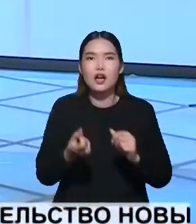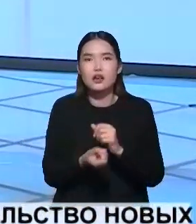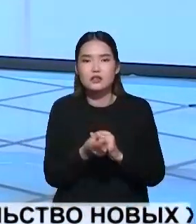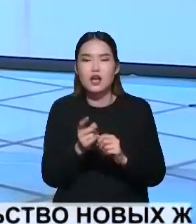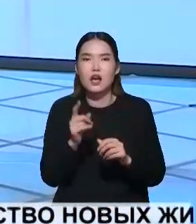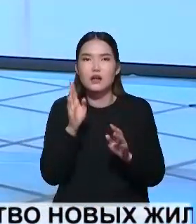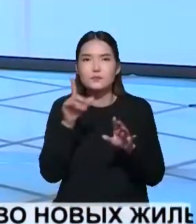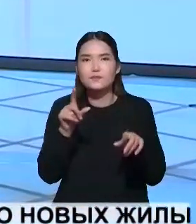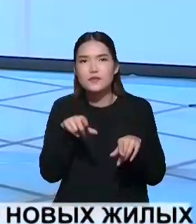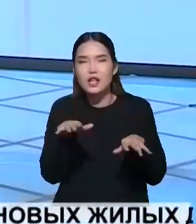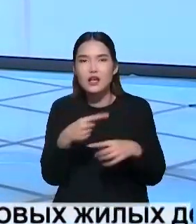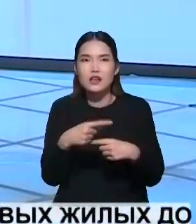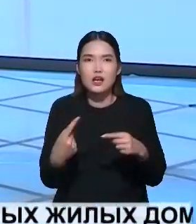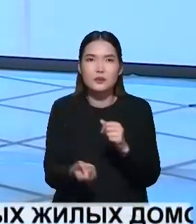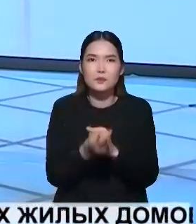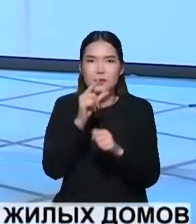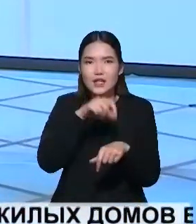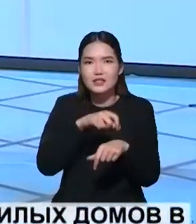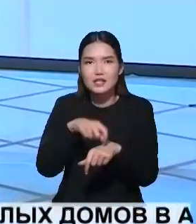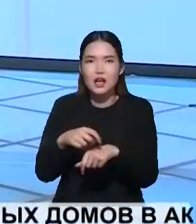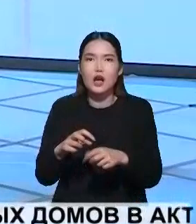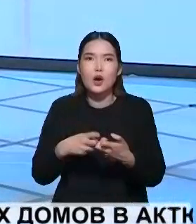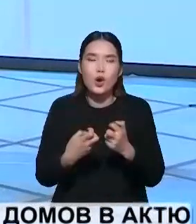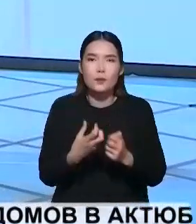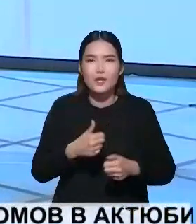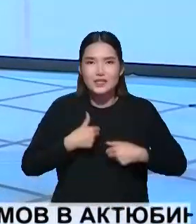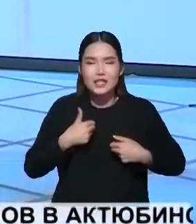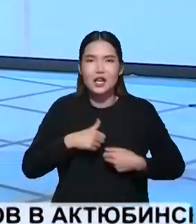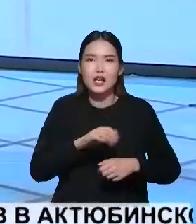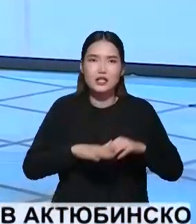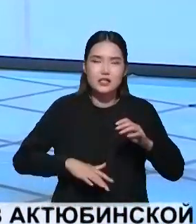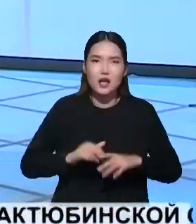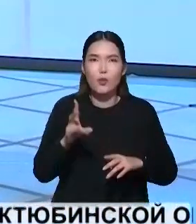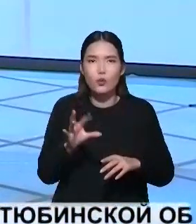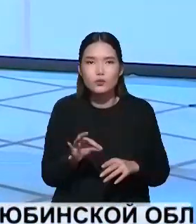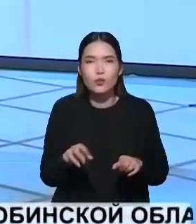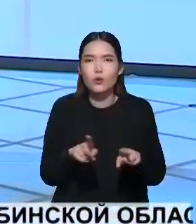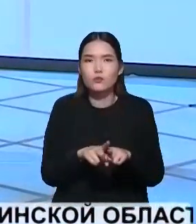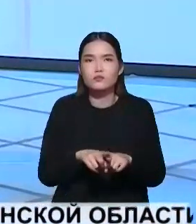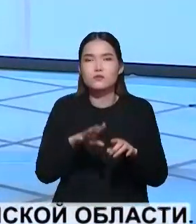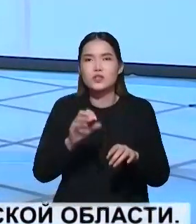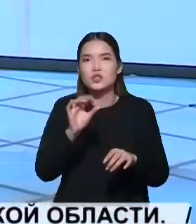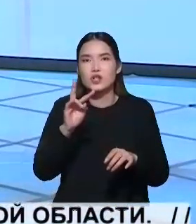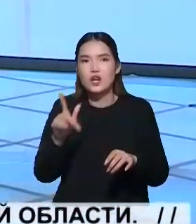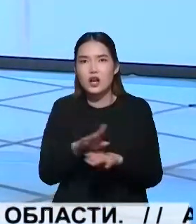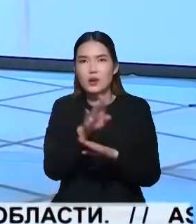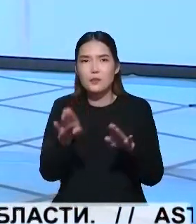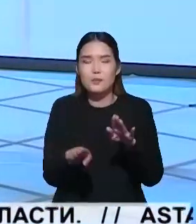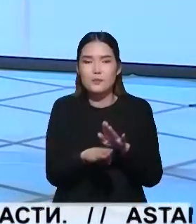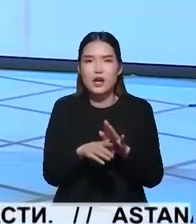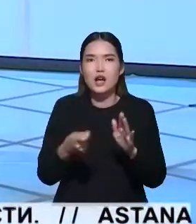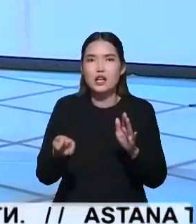насекомые. Горожане бы и рады решить проблему своими силами, но дом находится на балансе местного отдела ЖКХ, и на подвалах висят